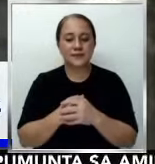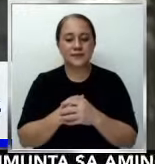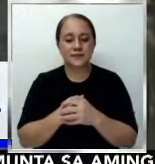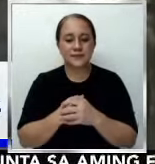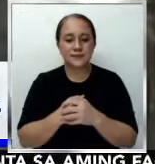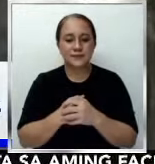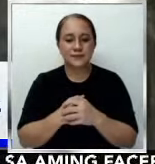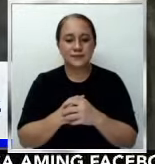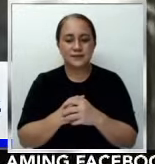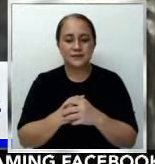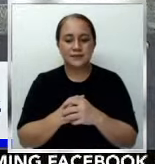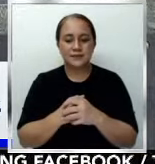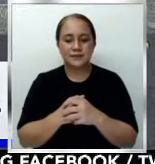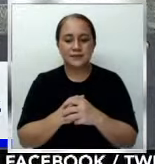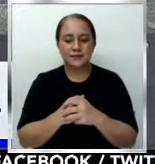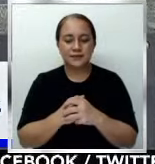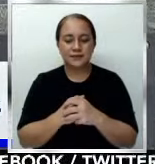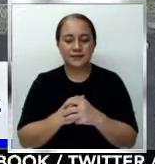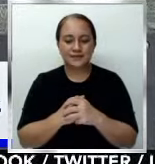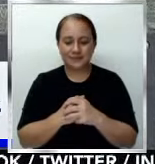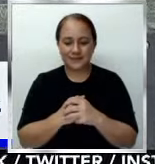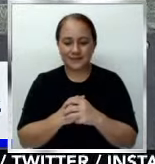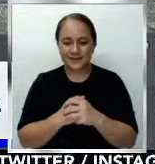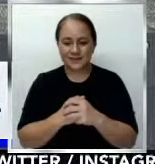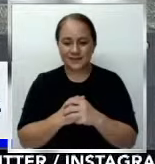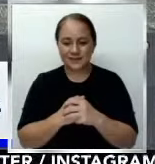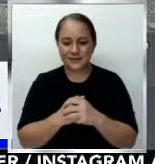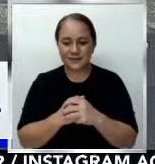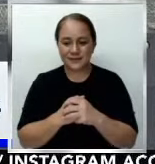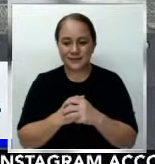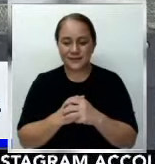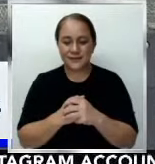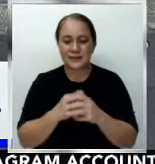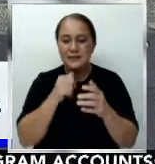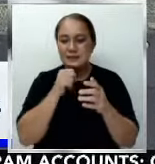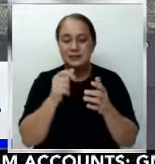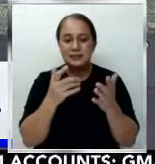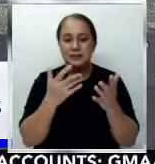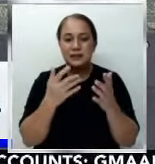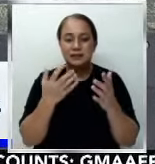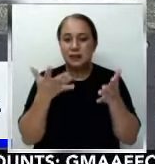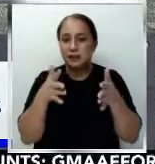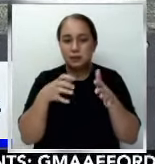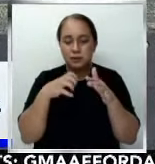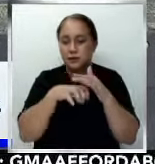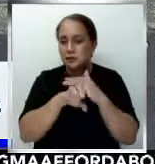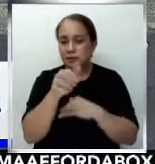na bakunahan. Hindi muna tayo magpapapasok ng ibang mga